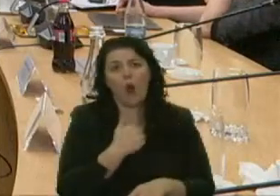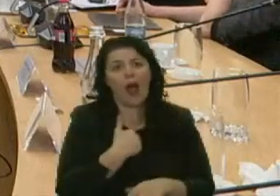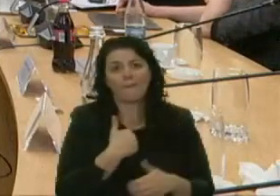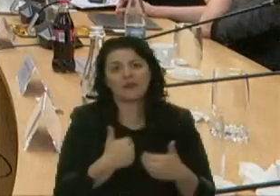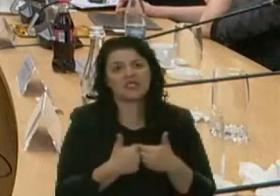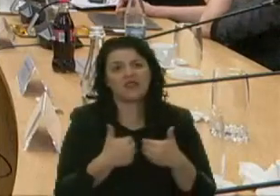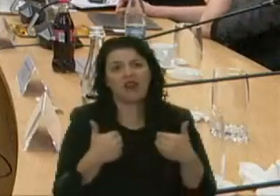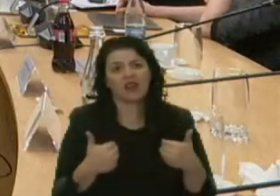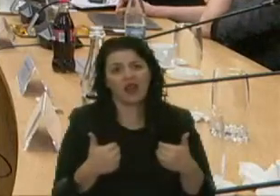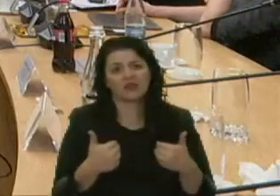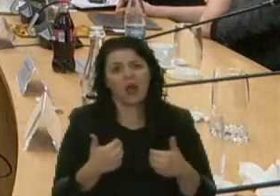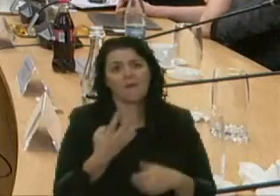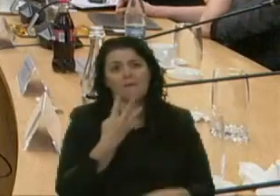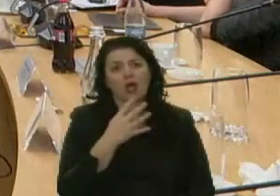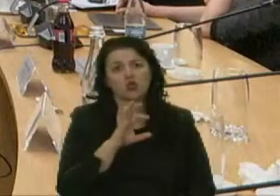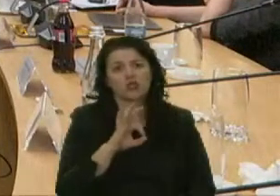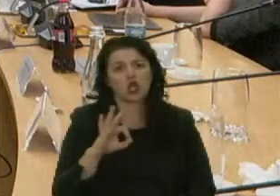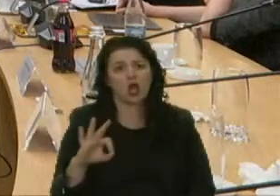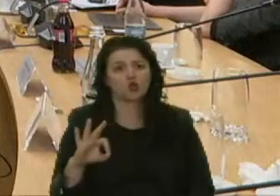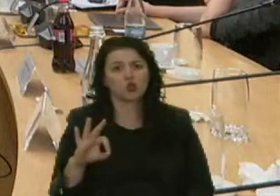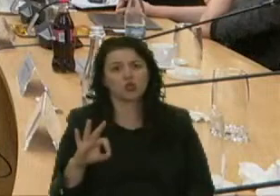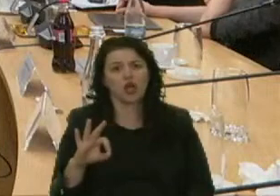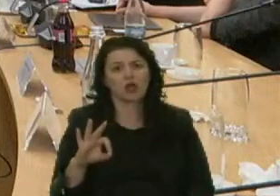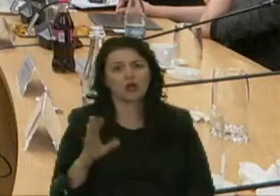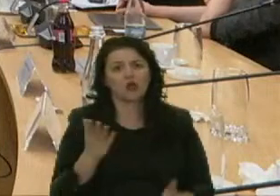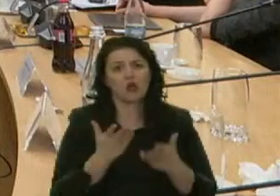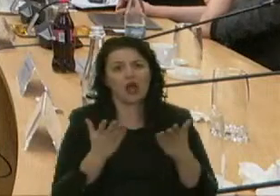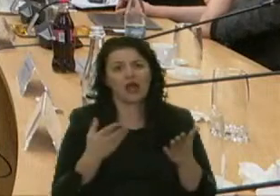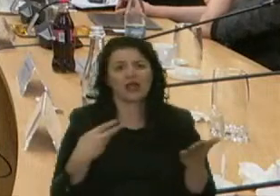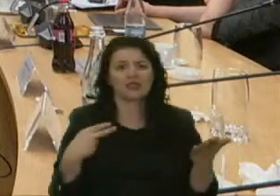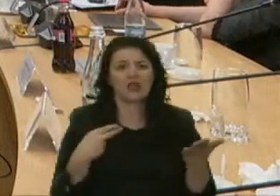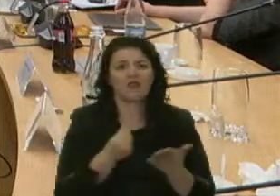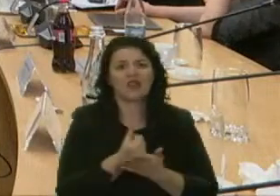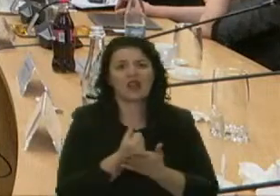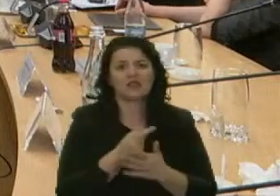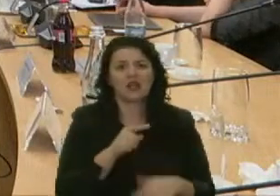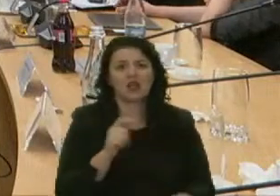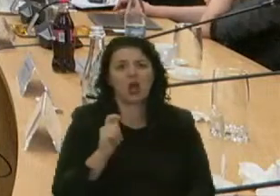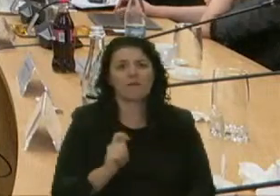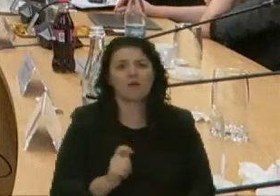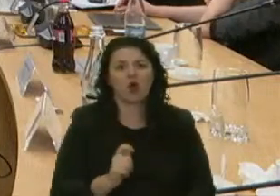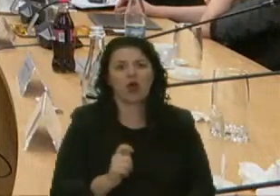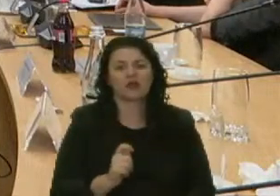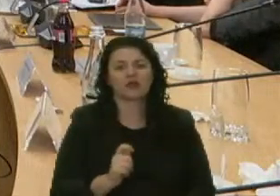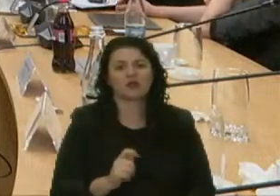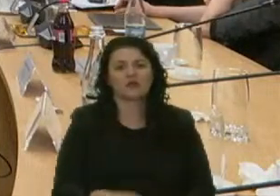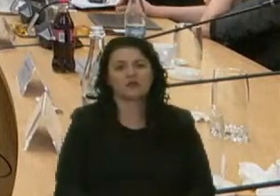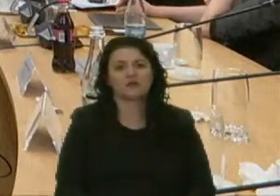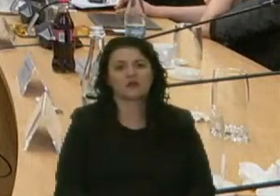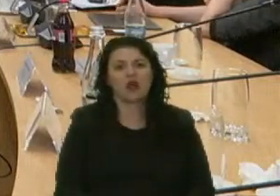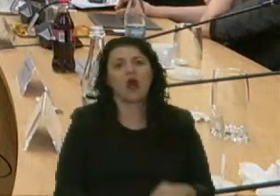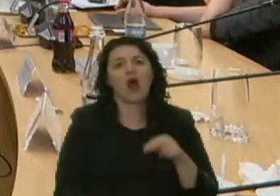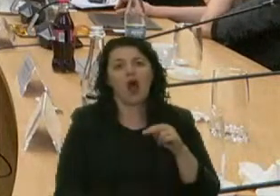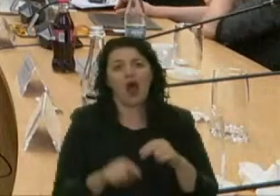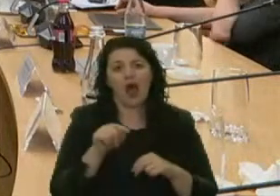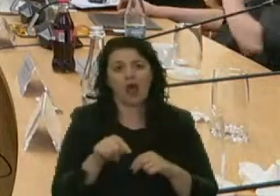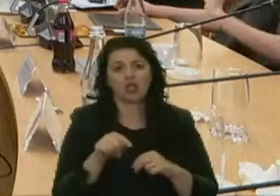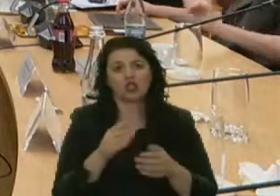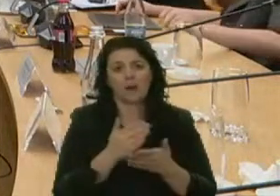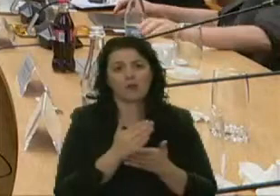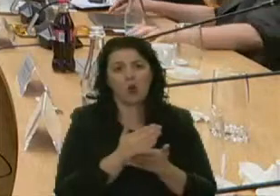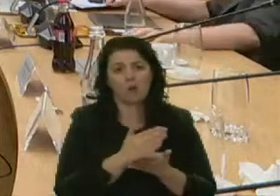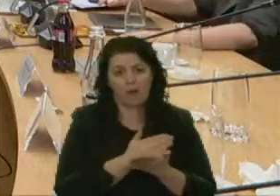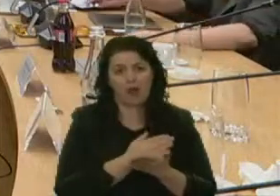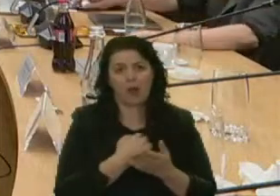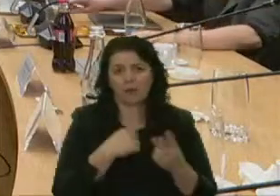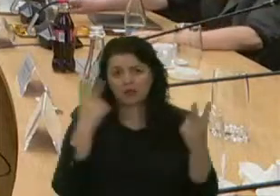de 40% cu care să finanțez acest proiect Aici este problema Eu am înțeles